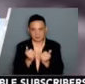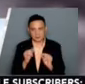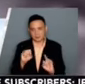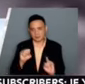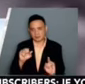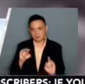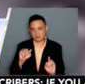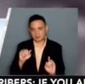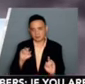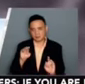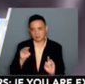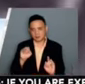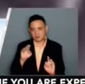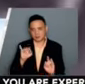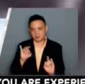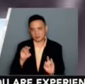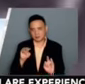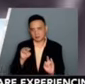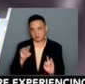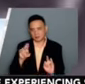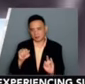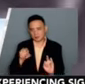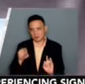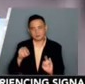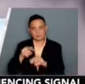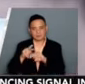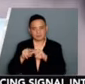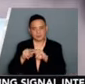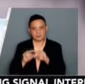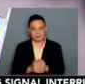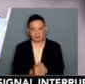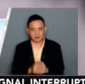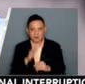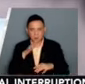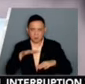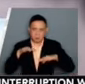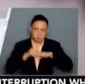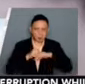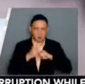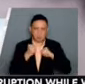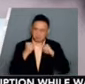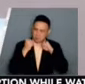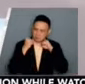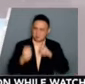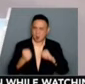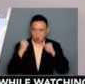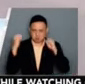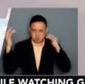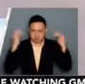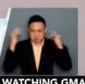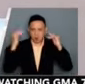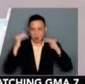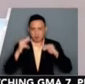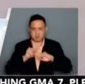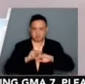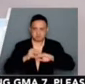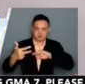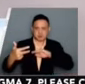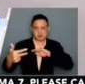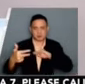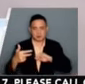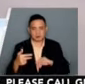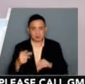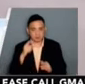Sa tindi ng impact nagpaikot-ikot ang garong at tumilapon ang sakay nito maya Mamaya pa makikitang pinaandar ng driver ang